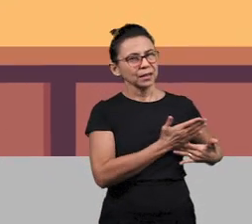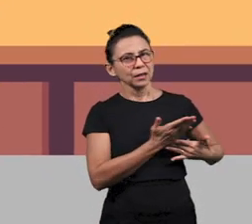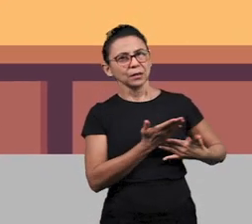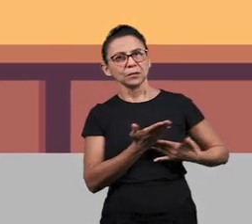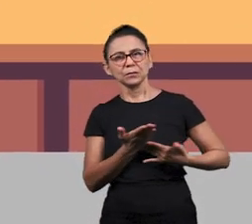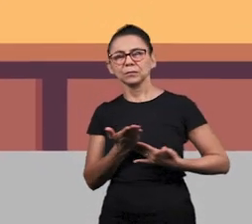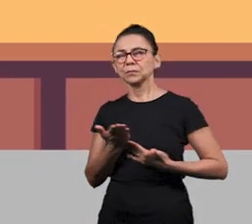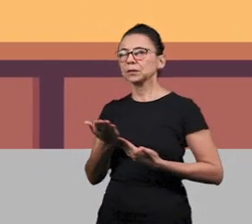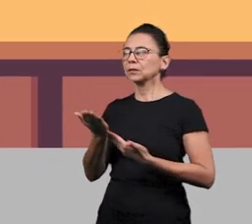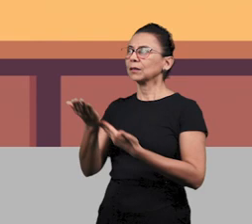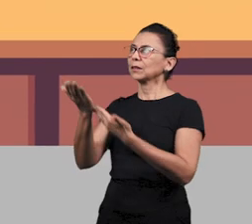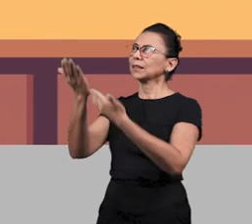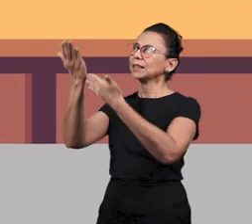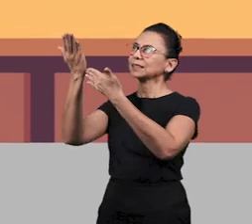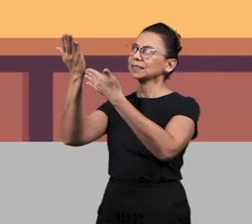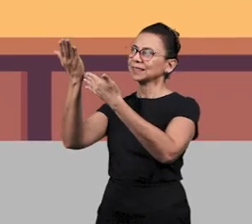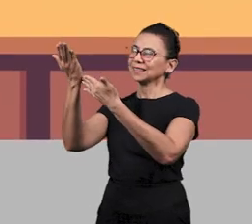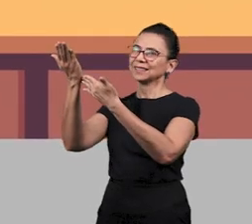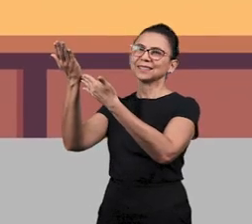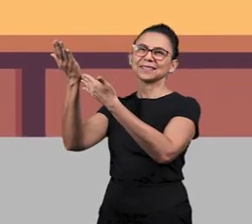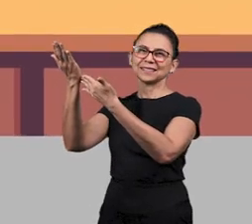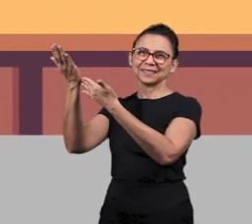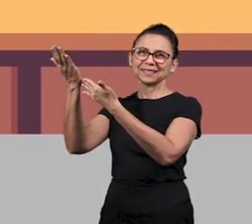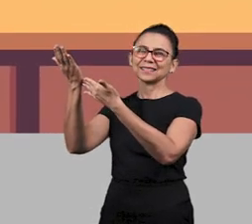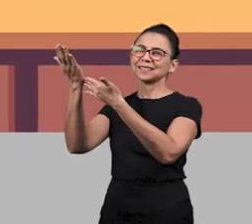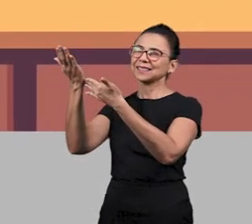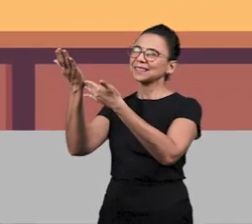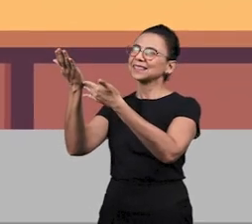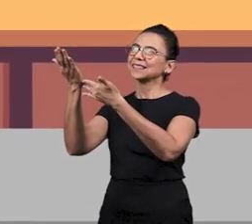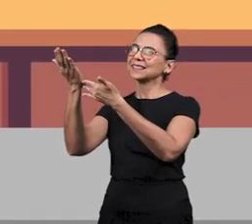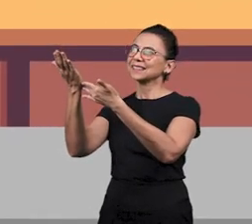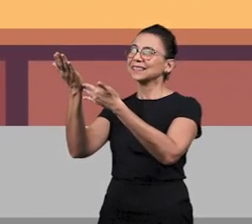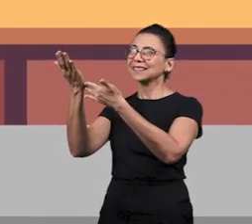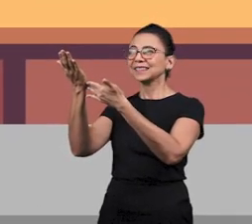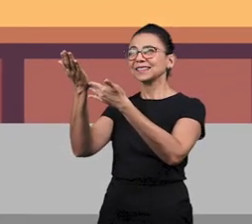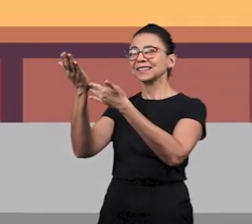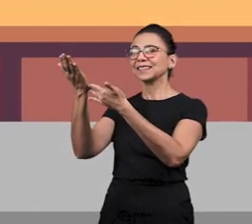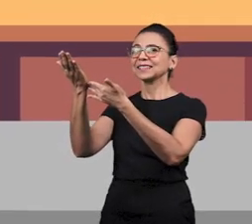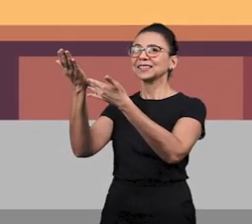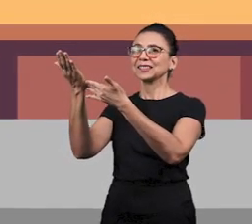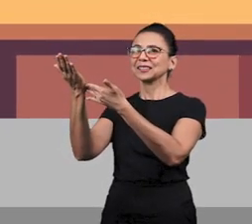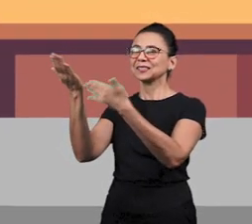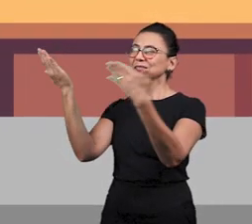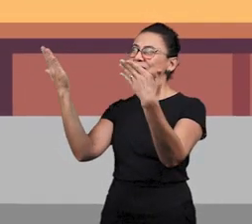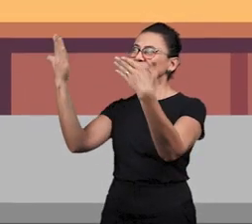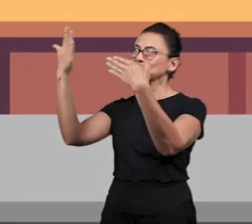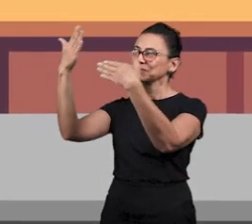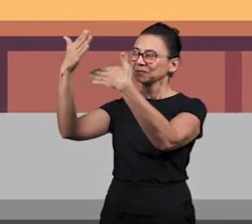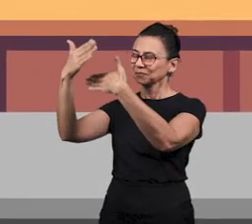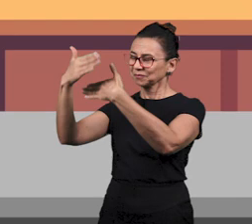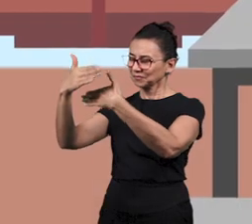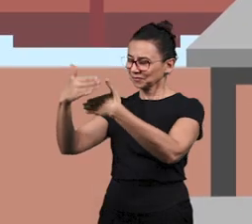Я хочу возложить на Твой алтарь сердце мое.